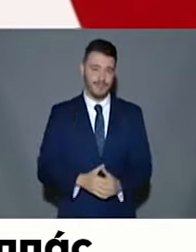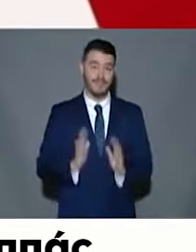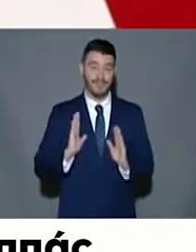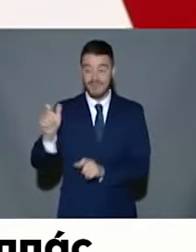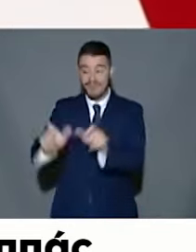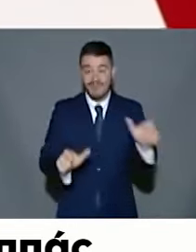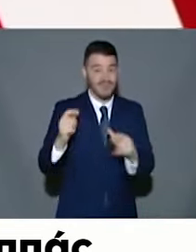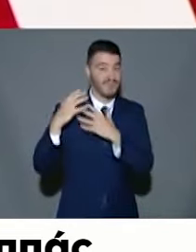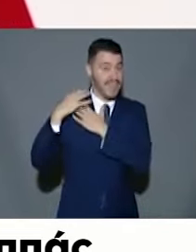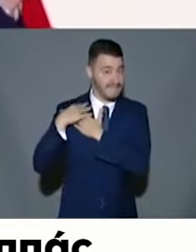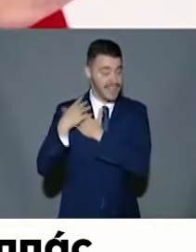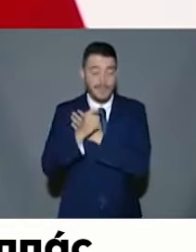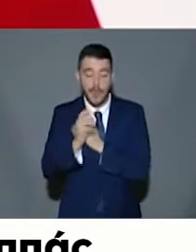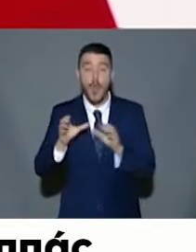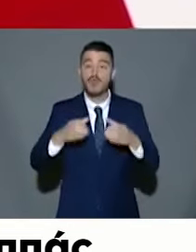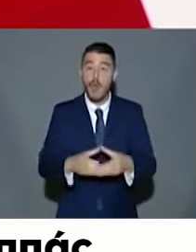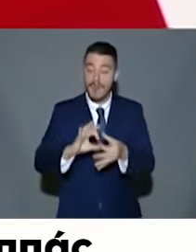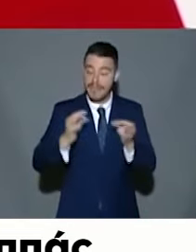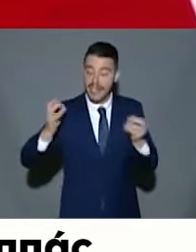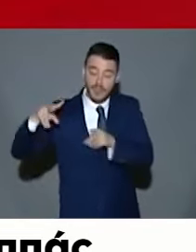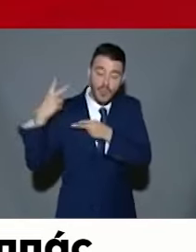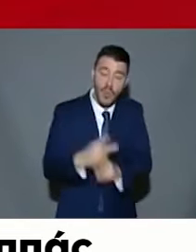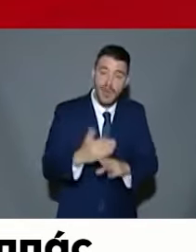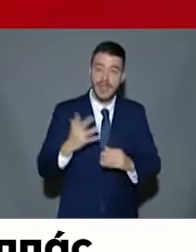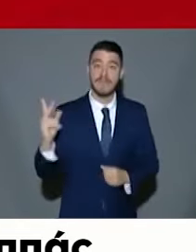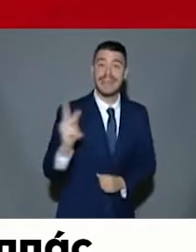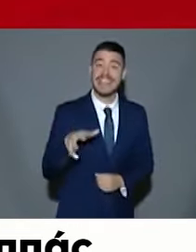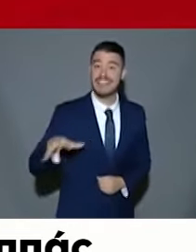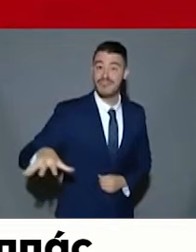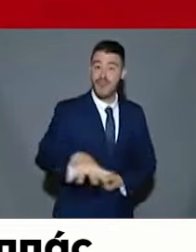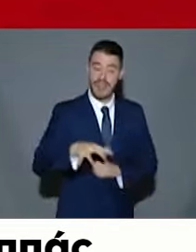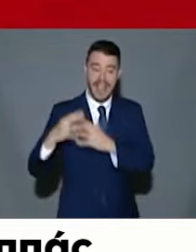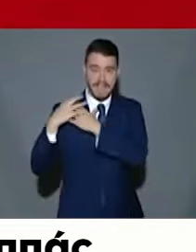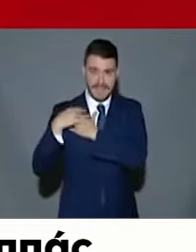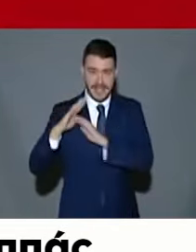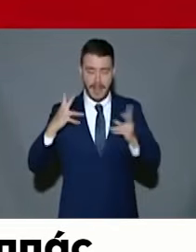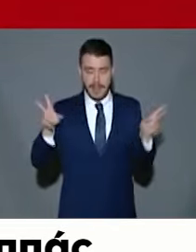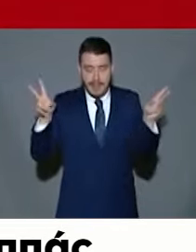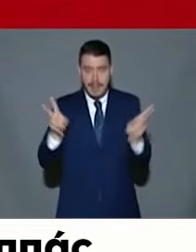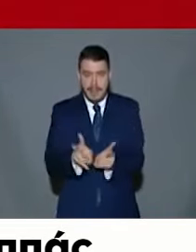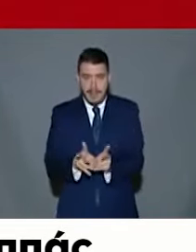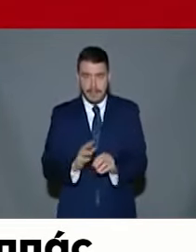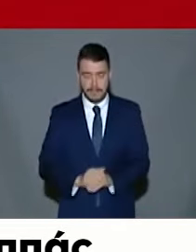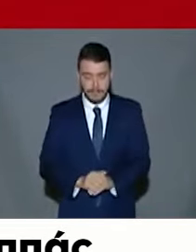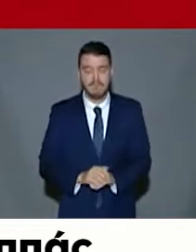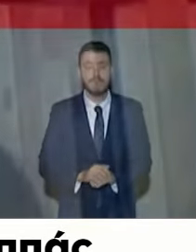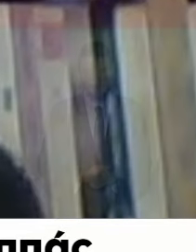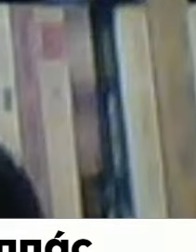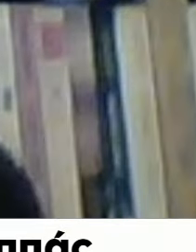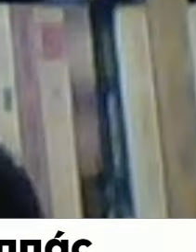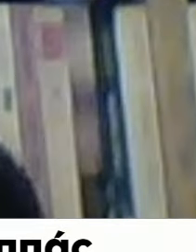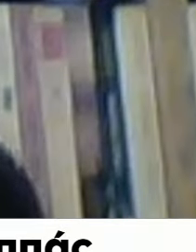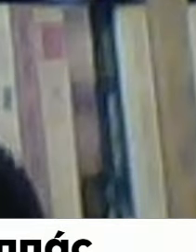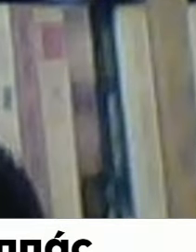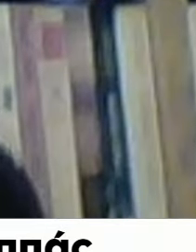έτσι. Και έχουμε ακούσει και στο παρελθόν πολλά, ναι, τα οποία ξεχάστηκαν μάλλον εύκολα και γρήγορα. Στην στιγμή πριτανεύουν άλλα